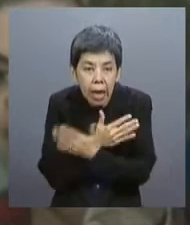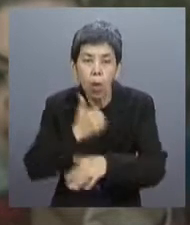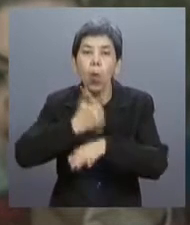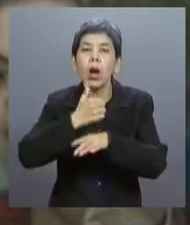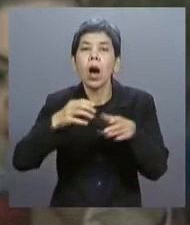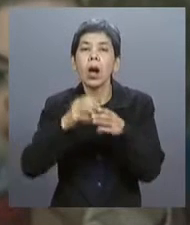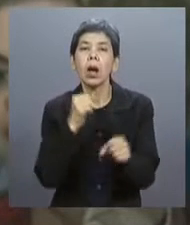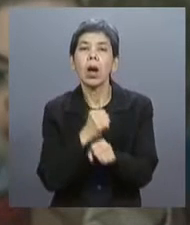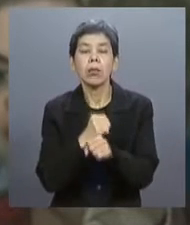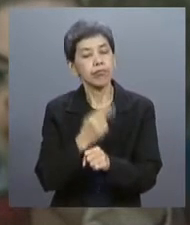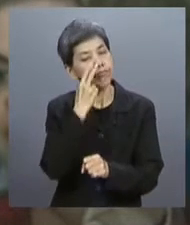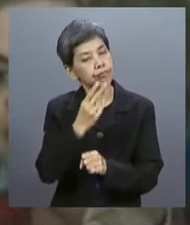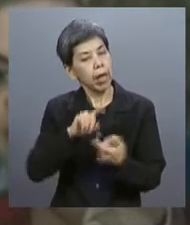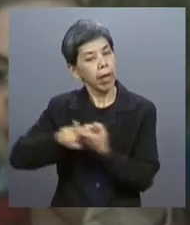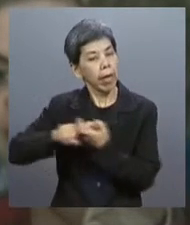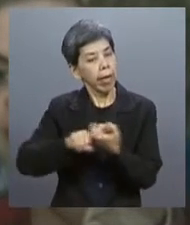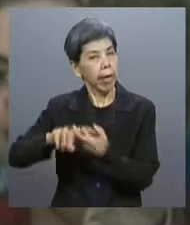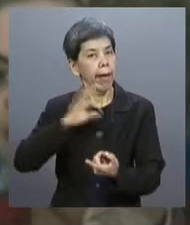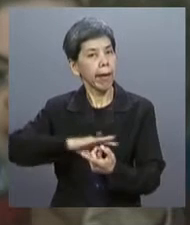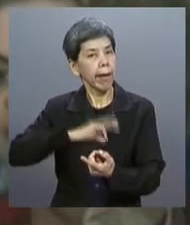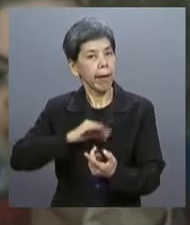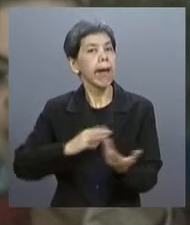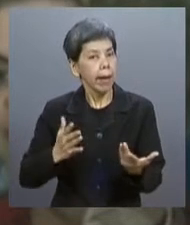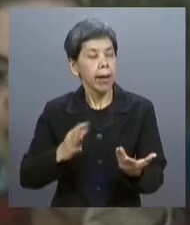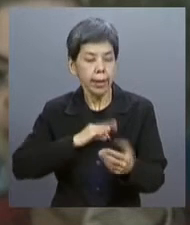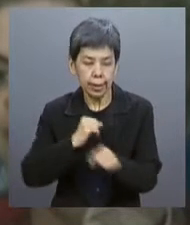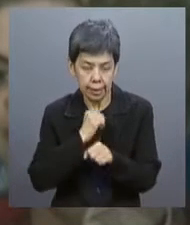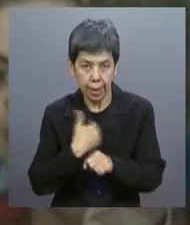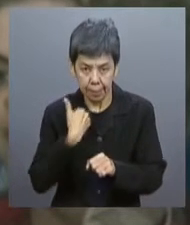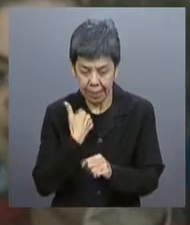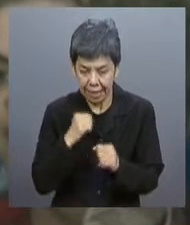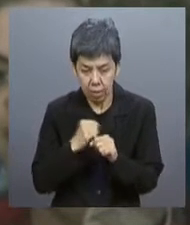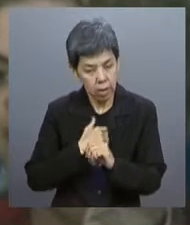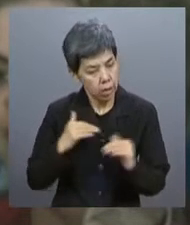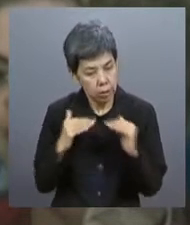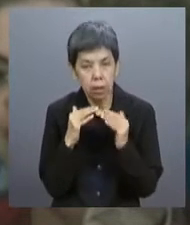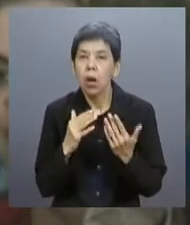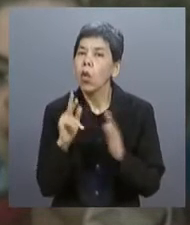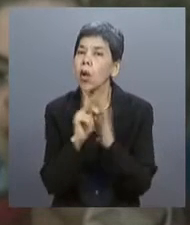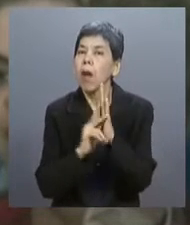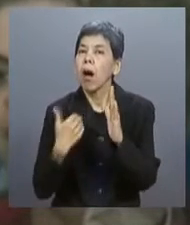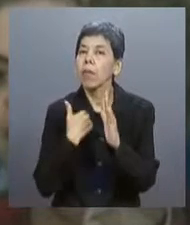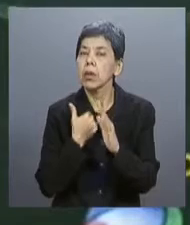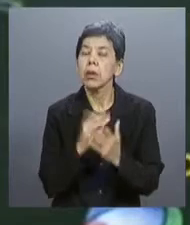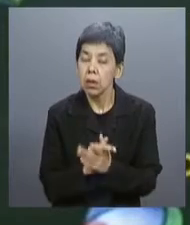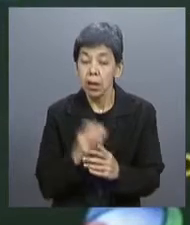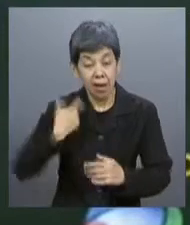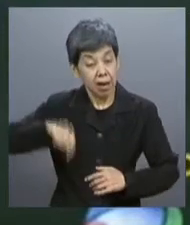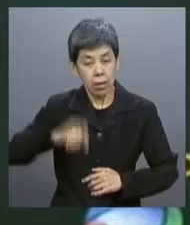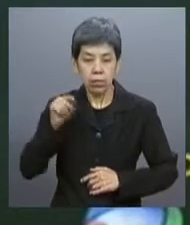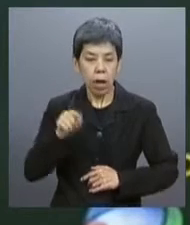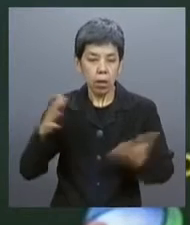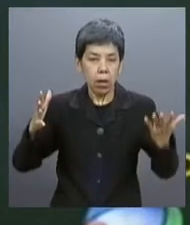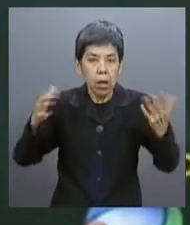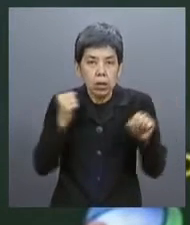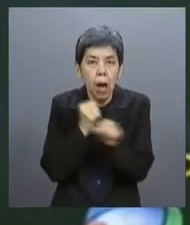ทำงานถือเป็นการปกป้องไม่ให้ถูกดำเนินคดีเนื่องจากจะมีเอกสิทธิ์คุ้มครองตามกฎหมายซึ่งศาลไม่มีอำนาจในการพิ